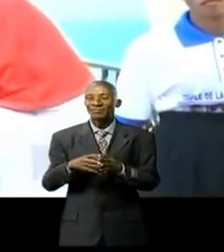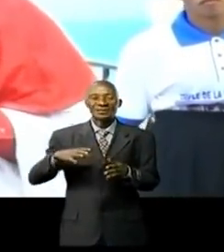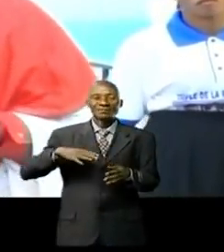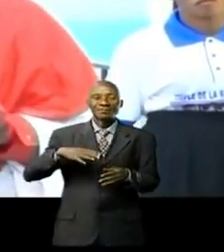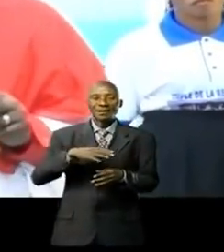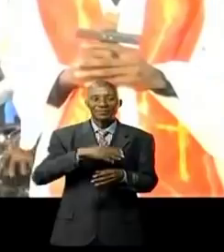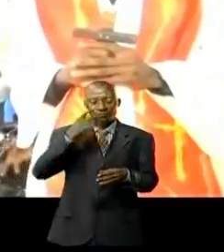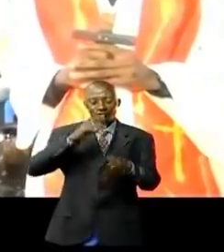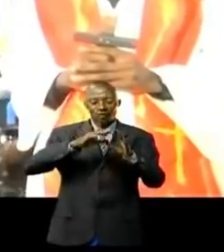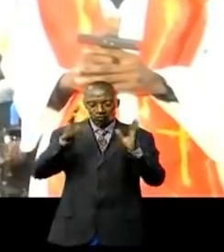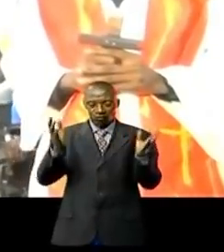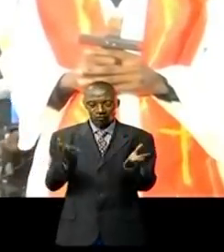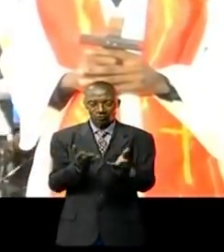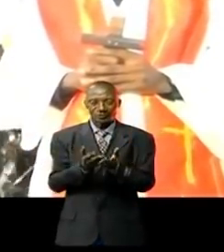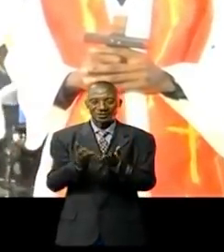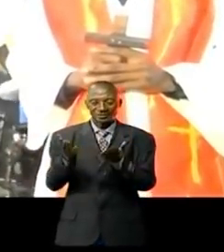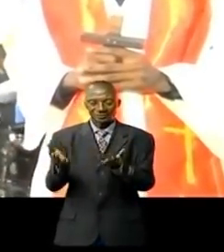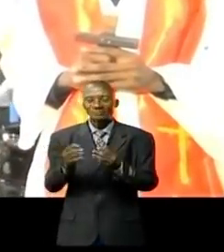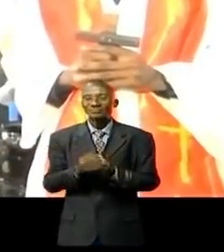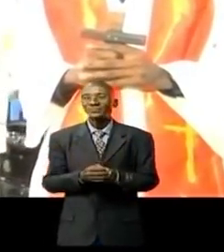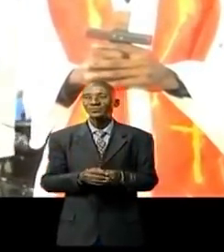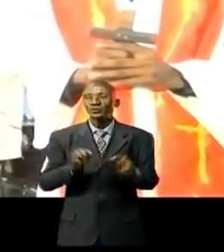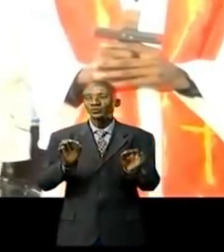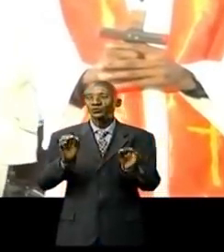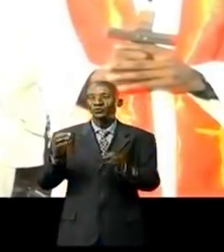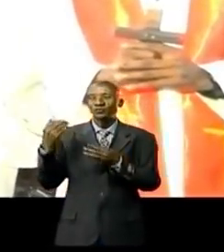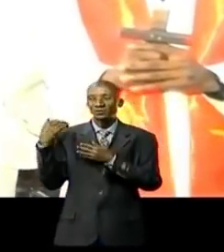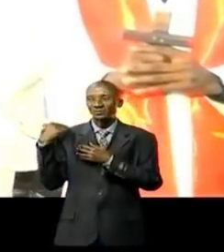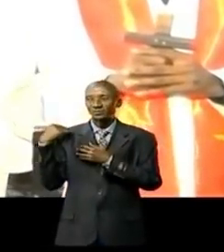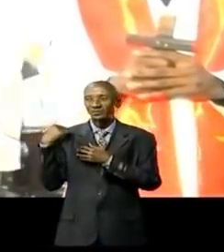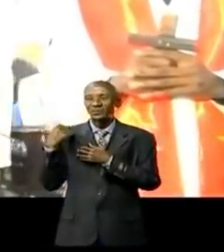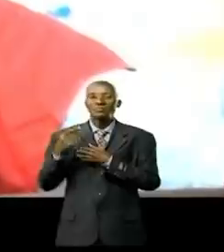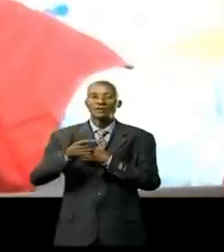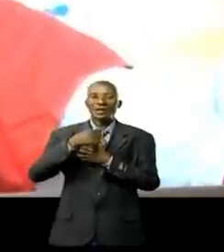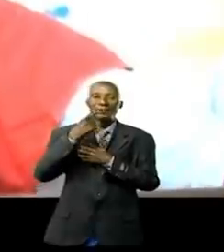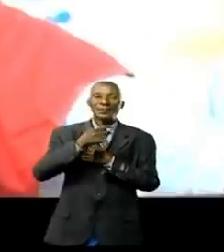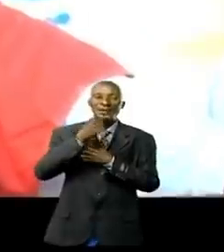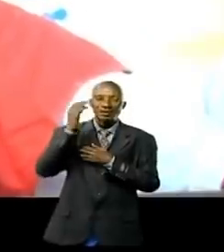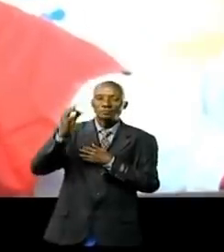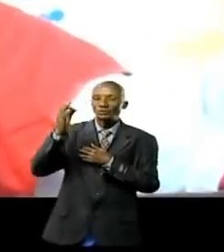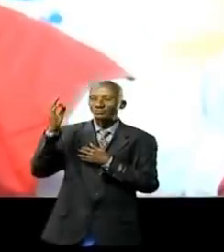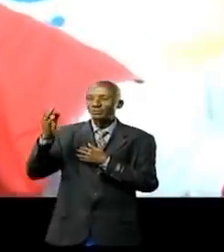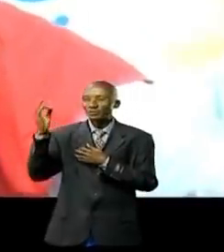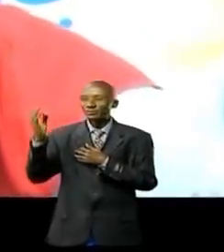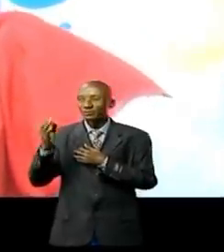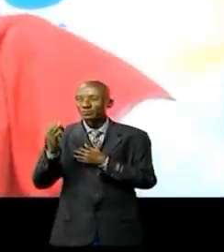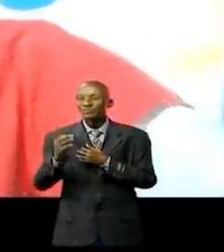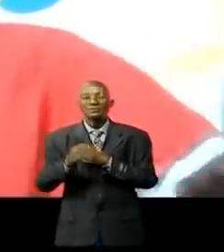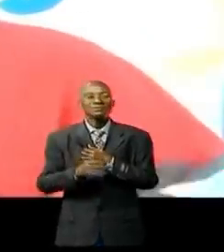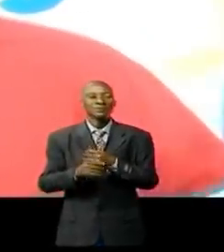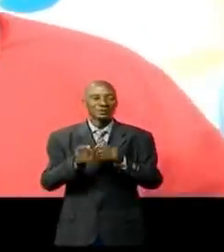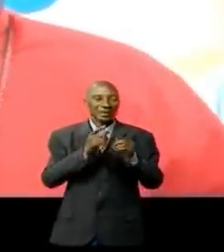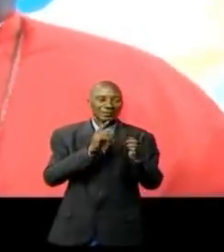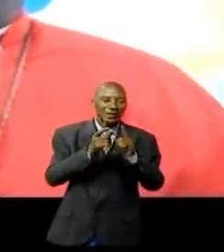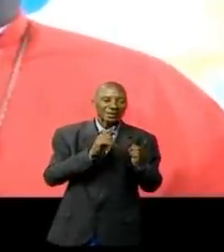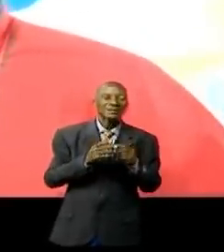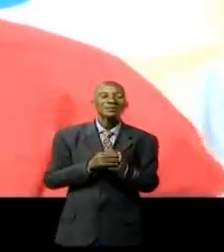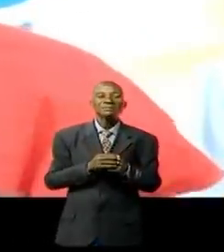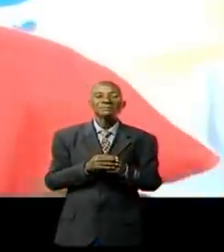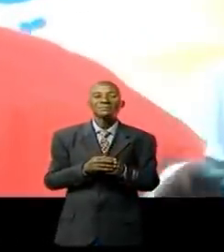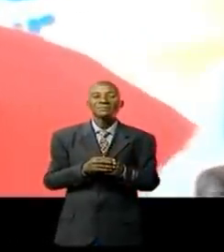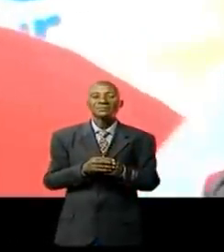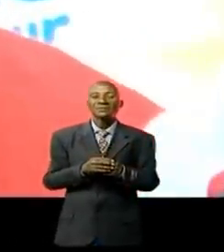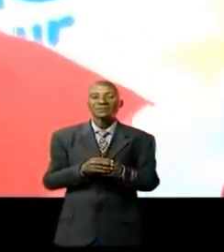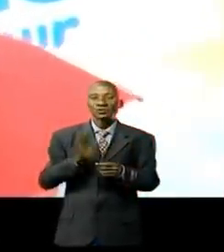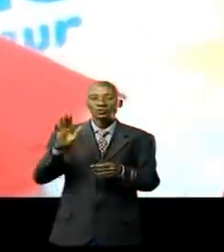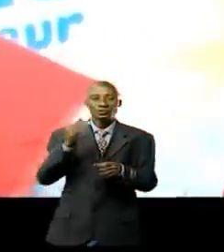a consacrés, a exhorté ses néophytes autour du livre de Timothée 1, 4 à 12. Il les a appelés à marcher désormais